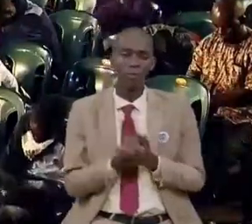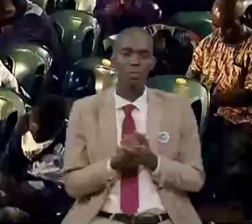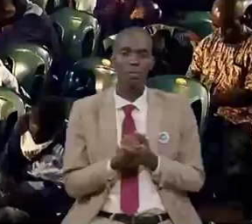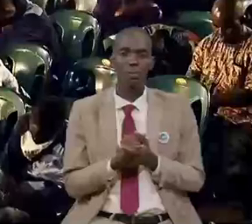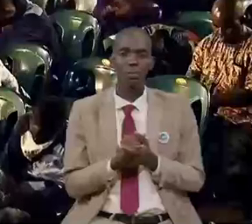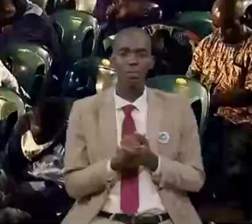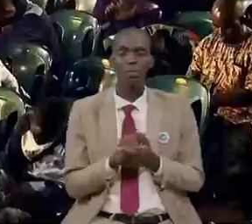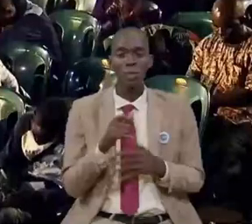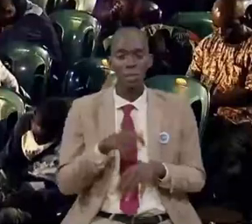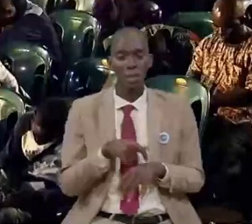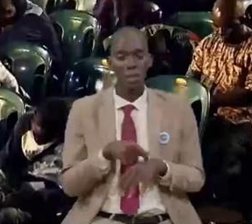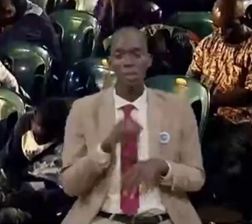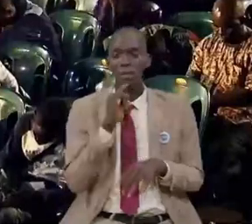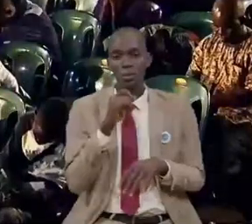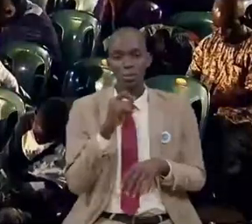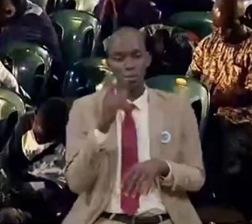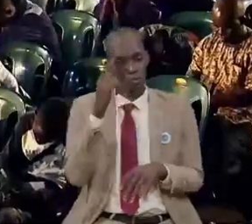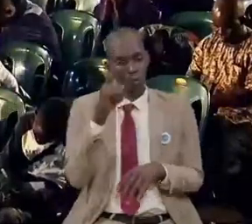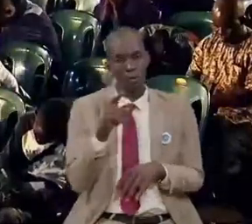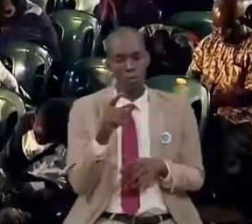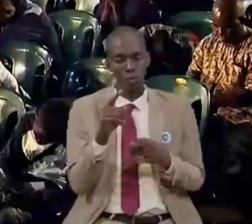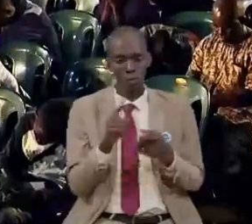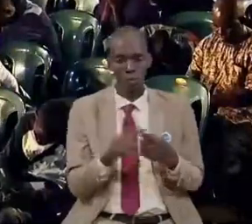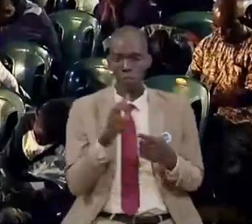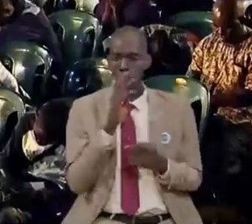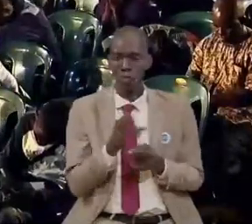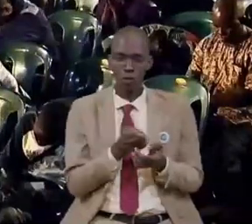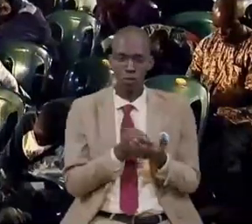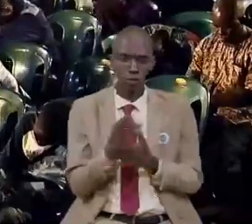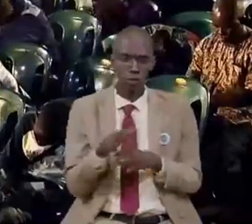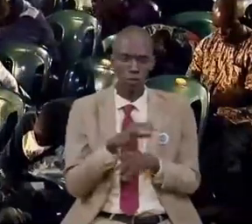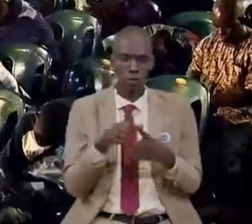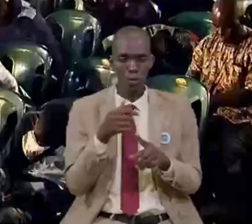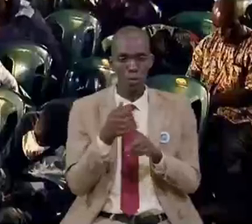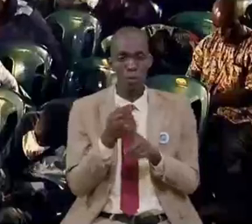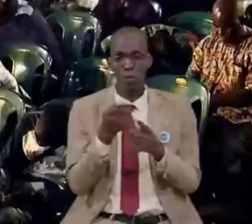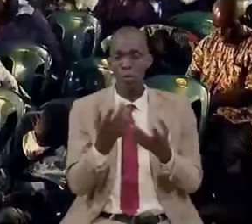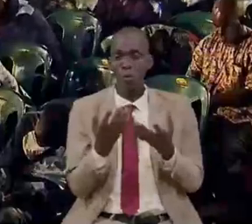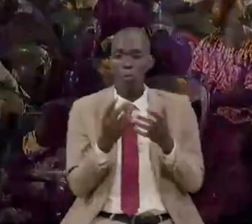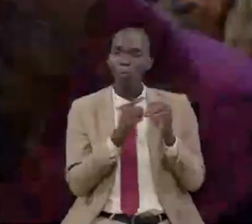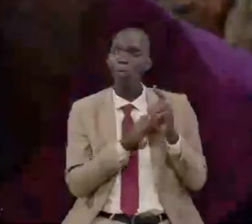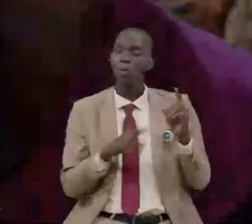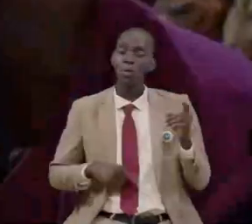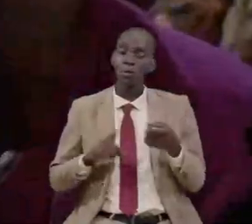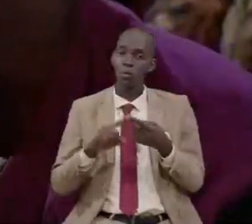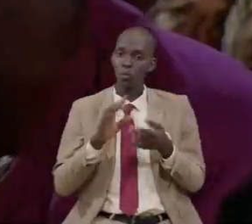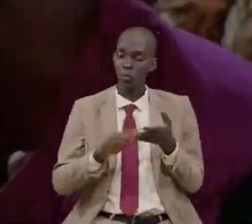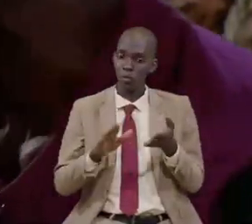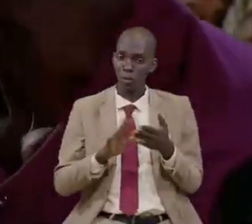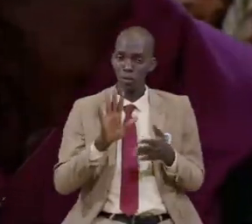yeux fermés. Vous voulez ce pardon et cette libération de la part du Seigneur où que vous